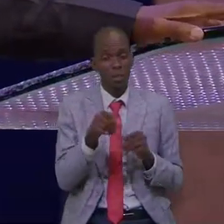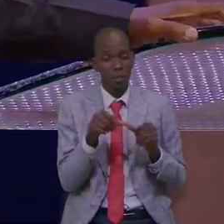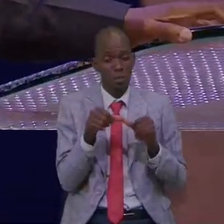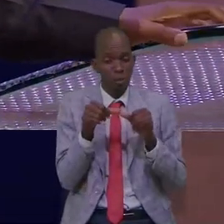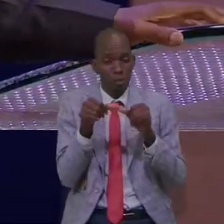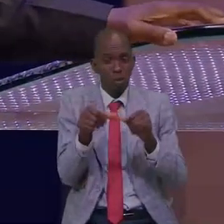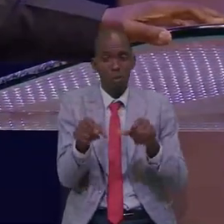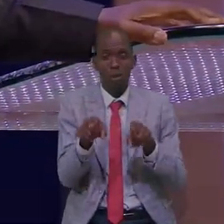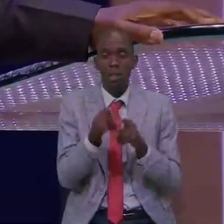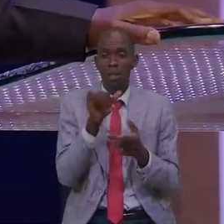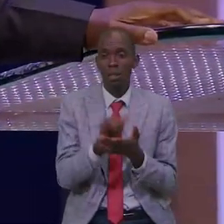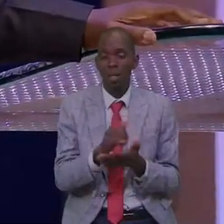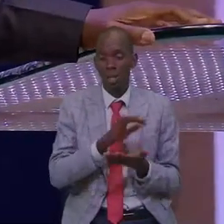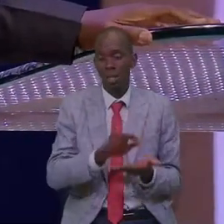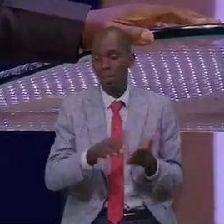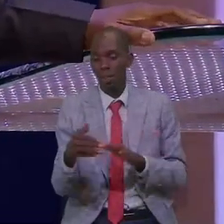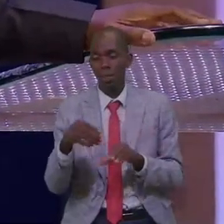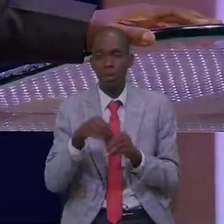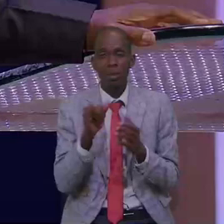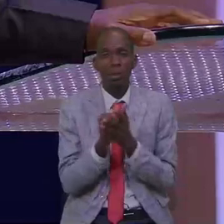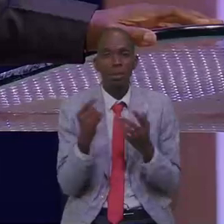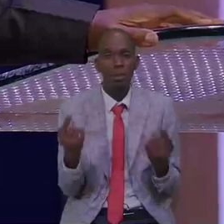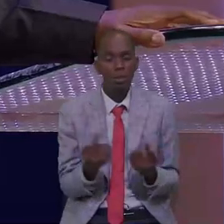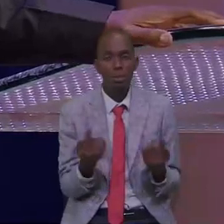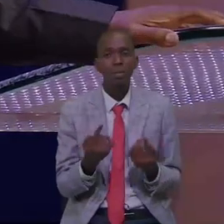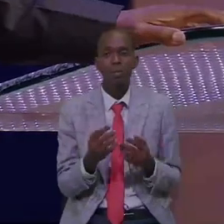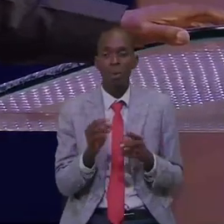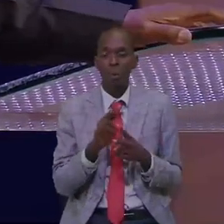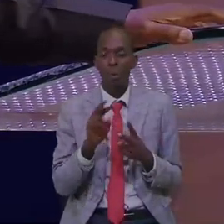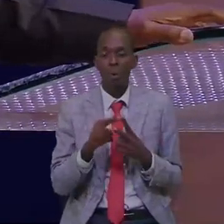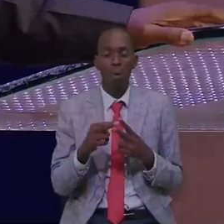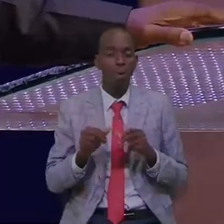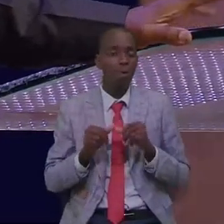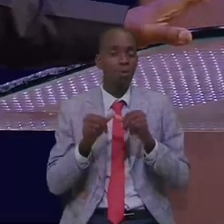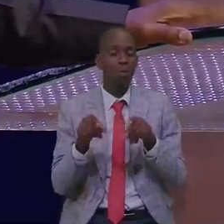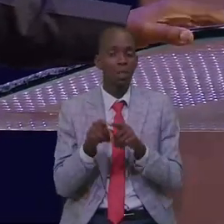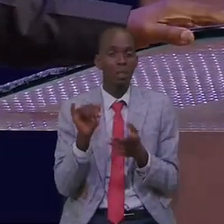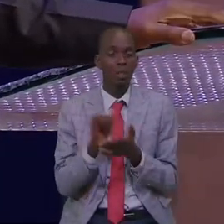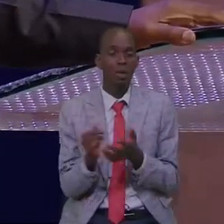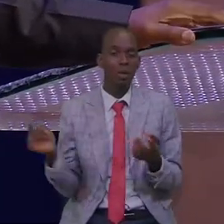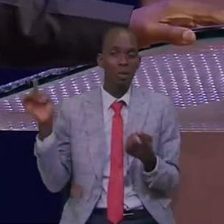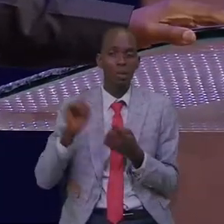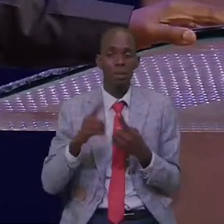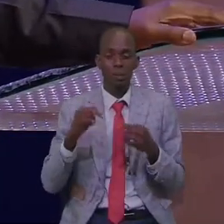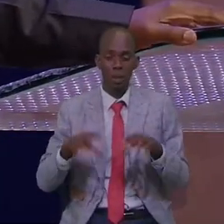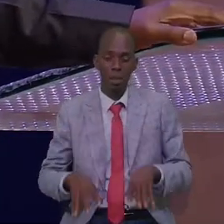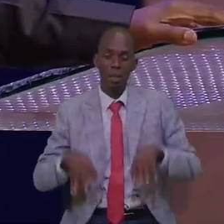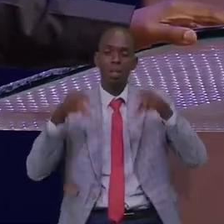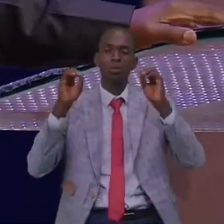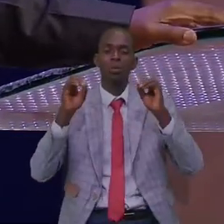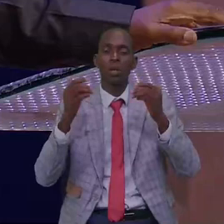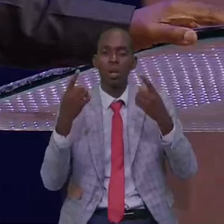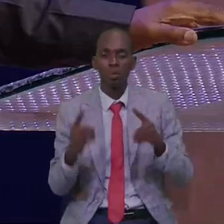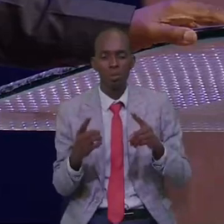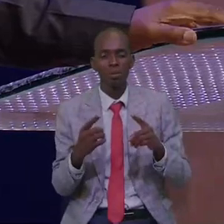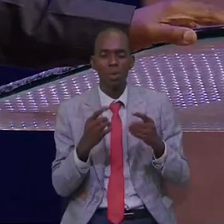demeurés dans cet état et meurent dans cette condition, et s'ils demeurent jusqu'à l'enlèvement, c'est dommage pour